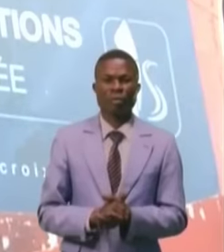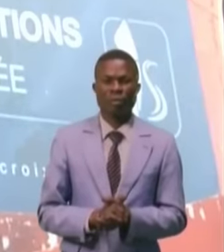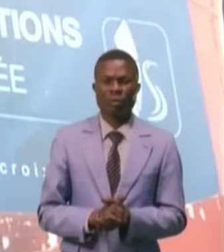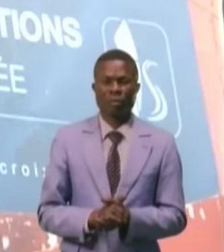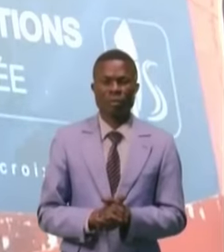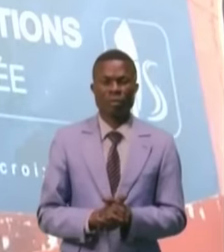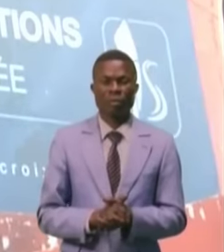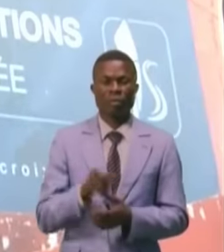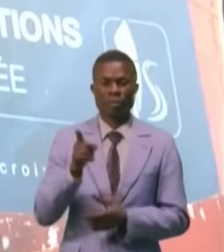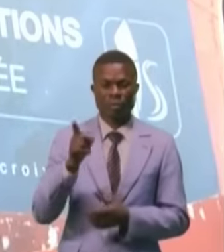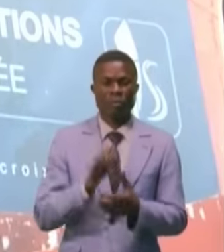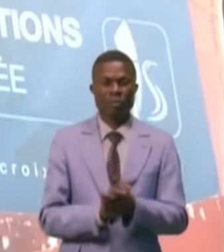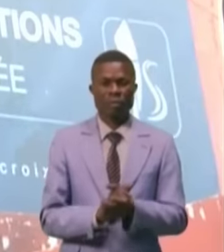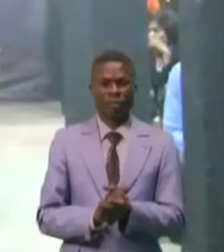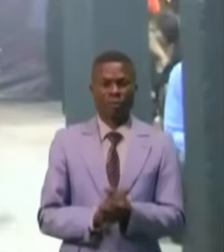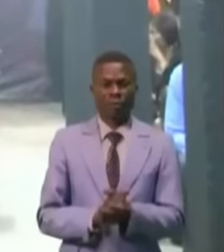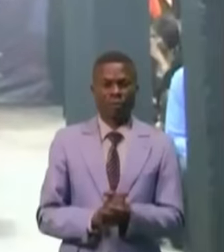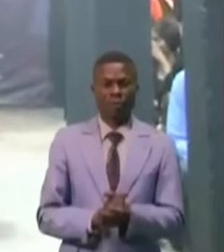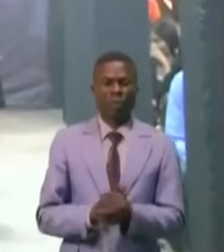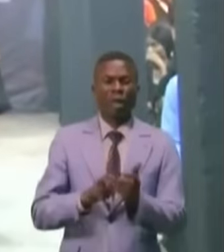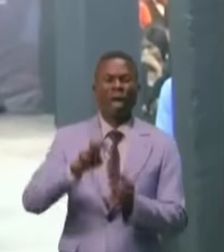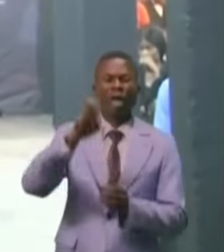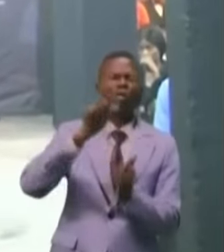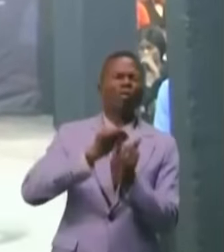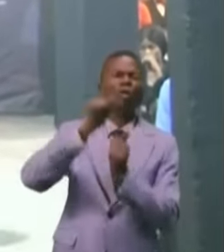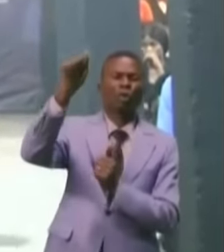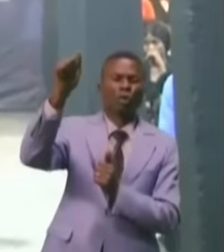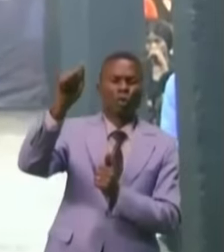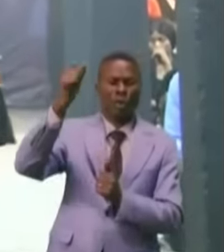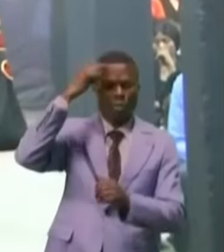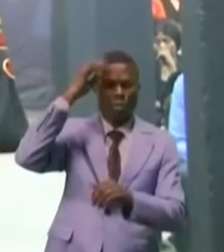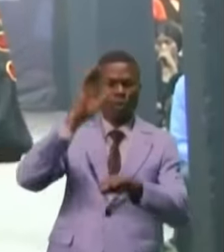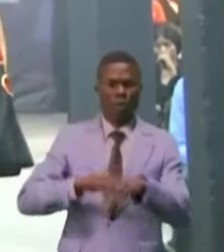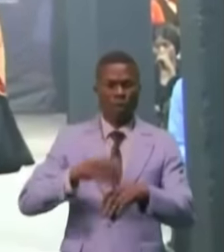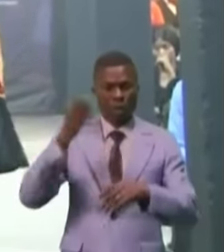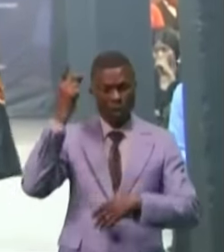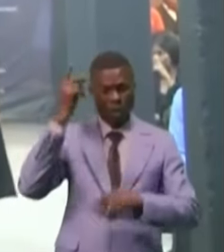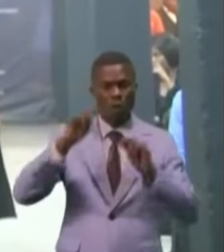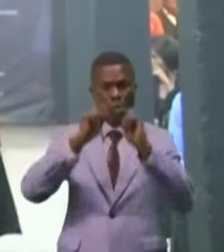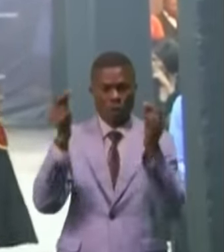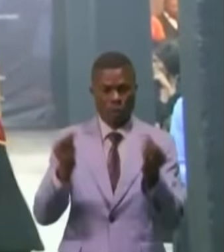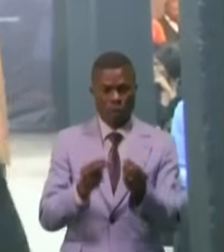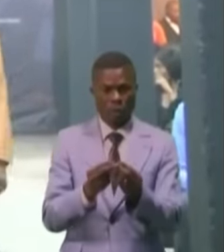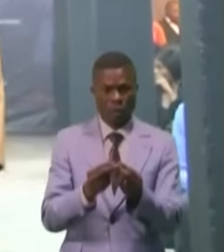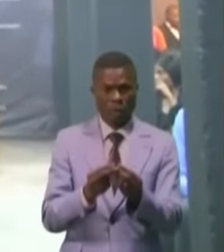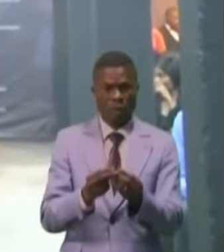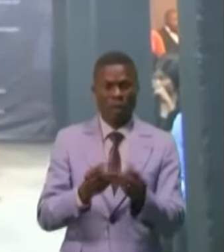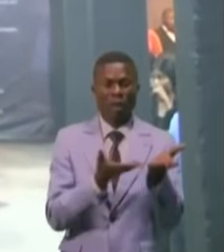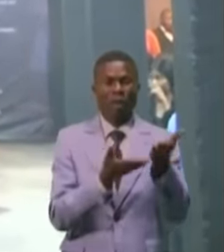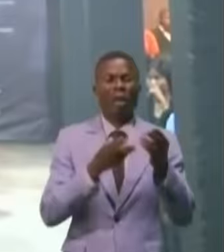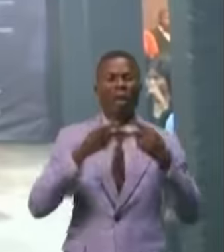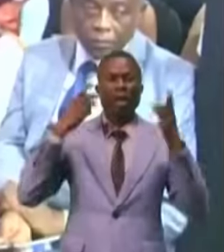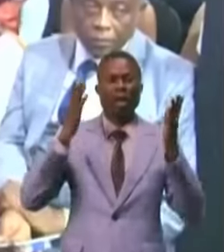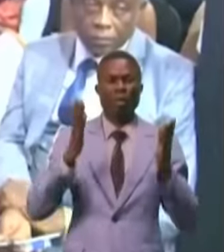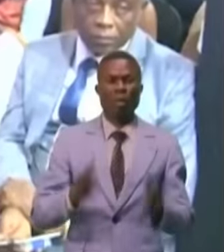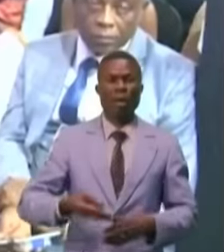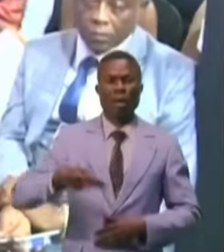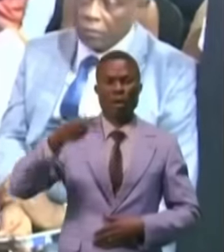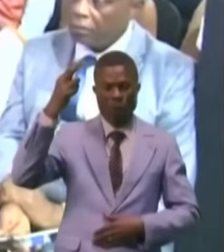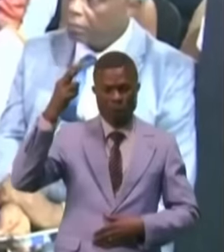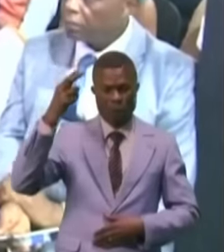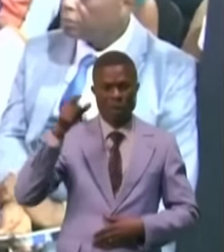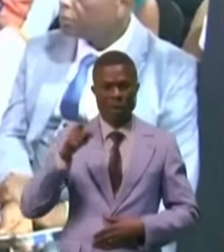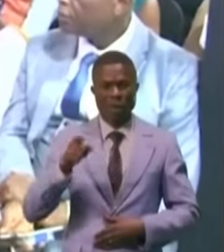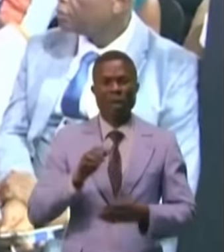Ils ont parcouru des kilomètres pour arriver à Kinshasa. Cette délégation composée des serviteurs de Dieu de Triumph Biblical